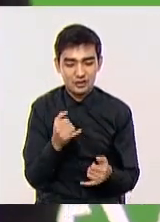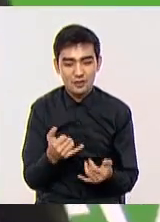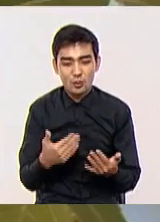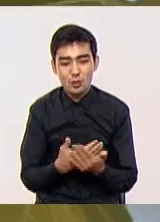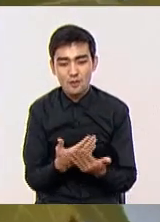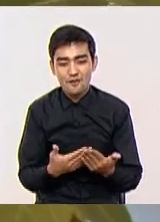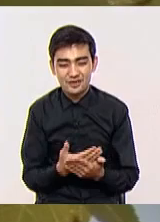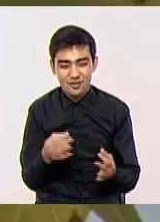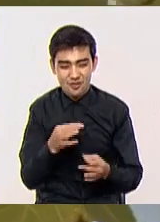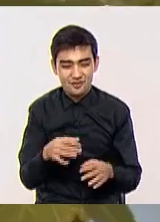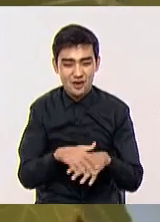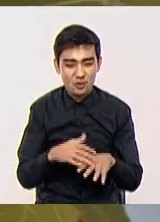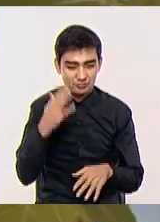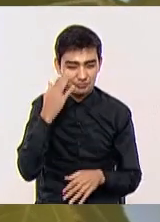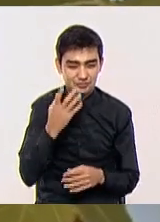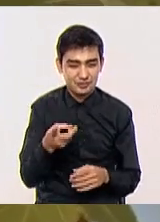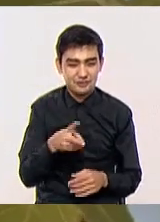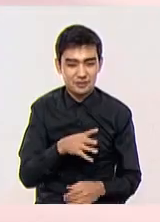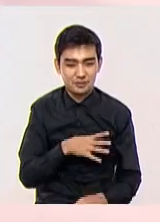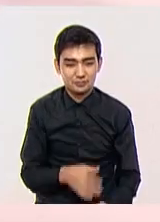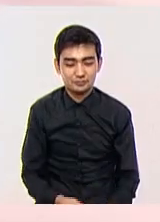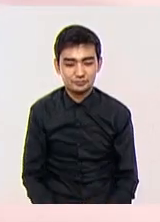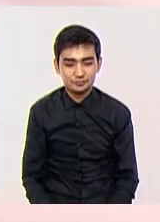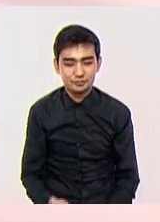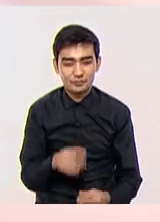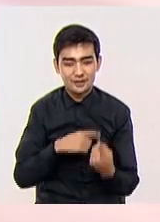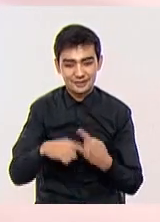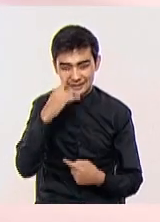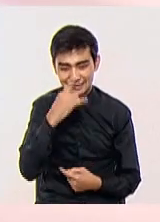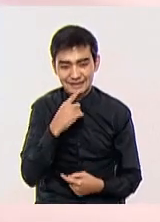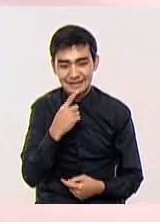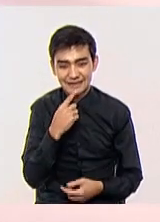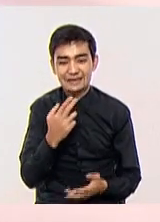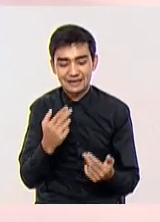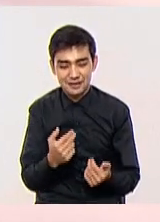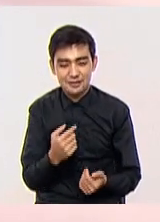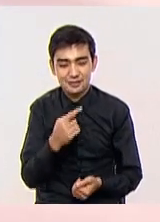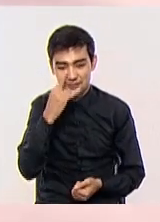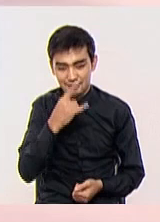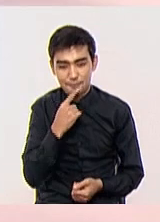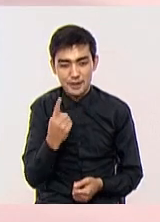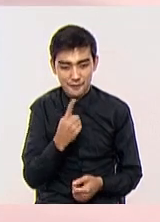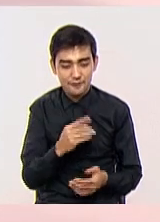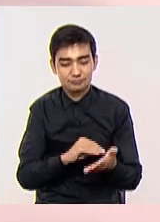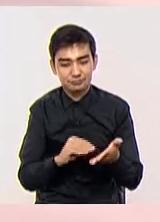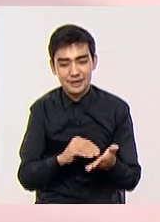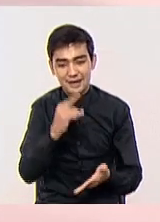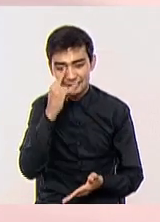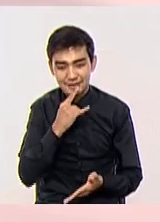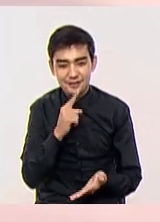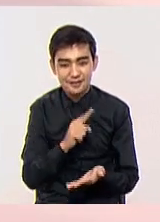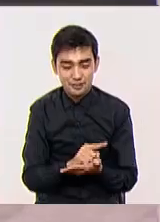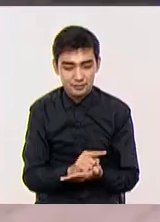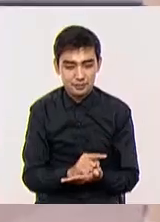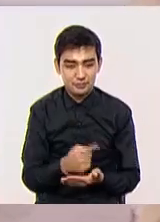жаңалыққа қатысты халықтың пікірі екіге бөлінді. Біздің тіліміз қазақ тілі болғандықтан бірінші қазақ тілін